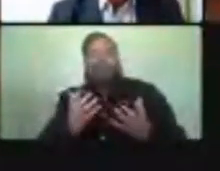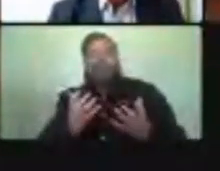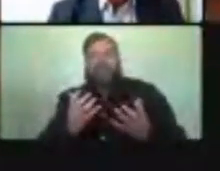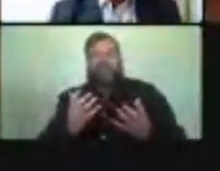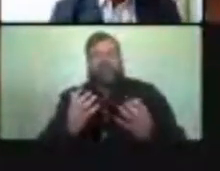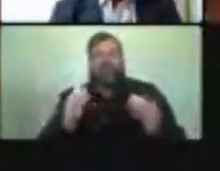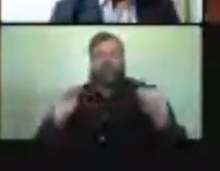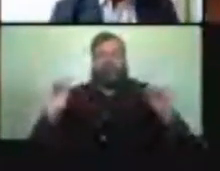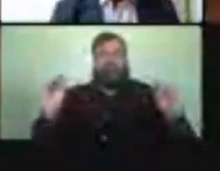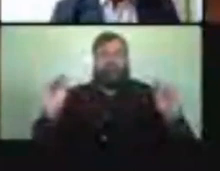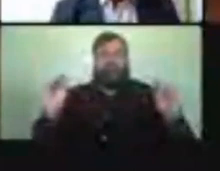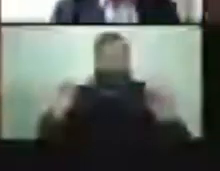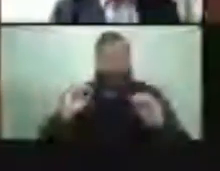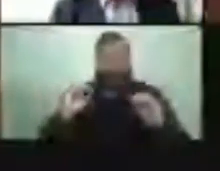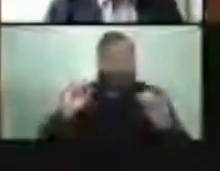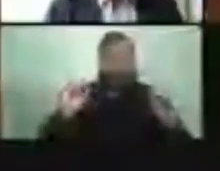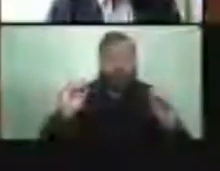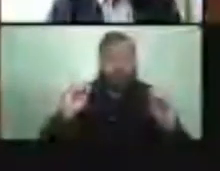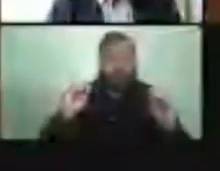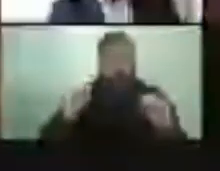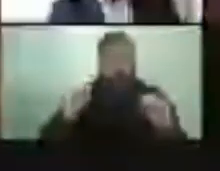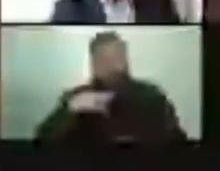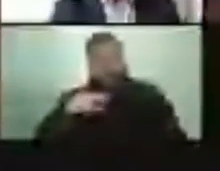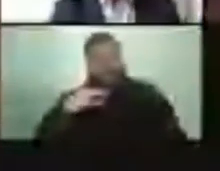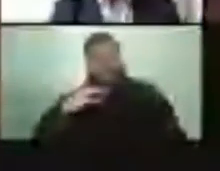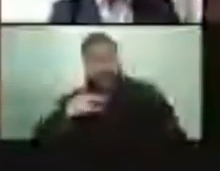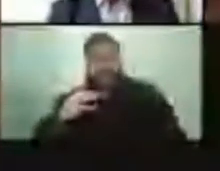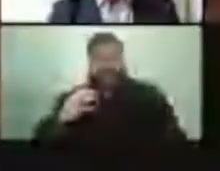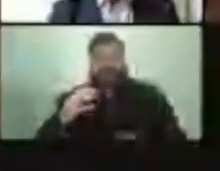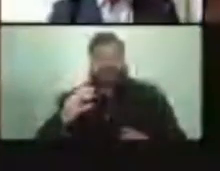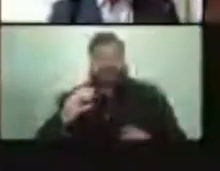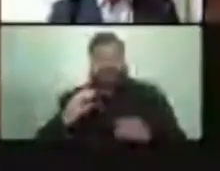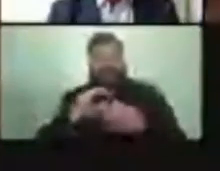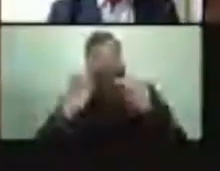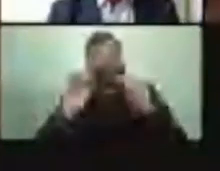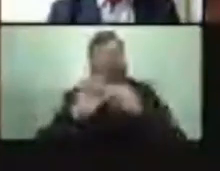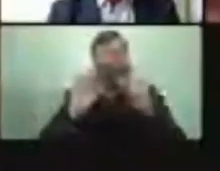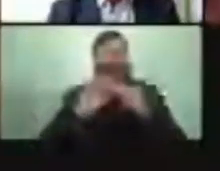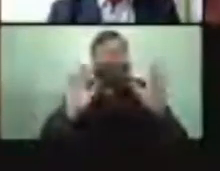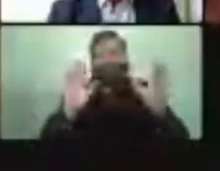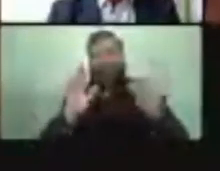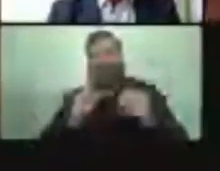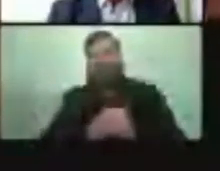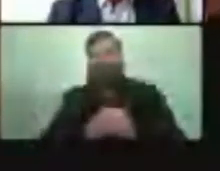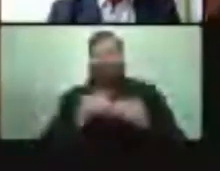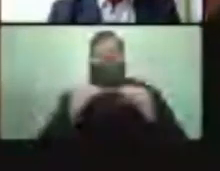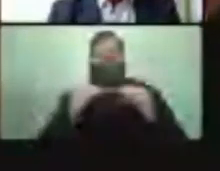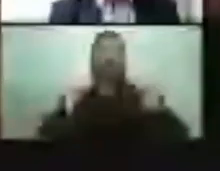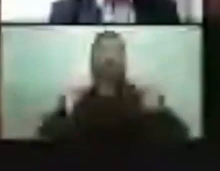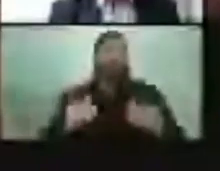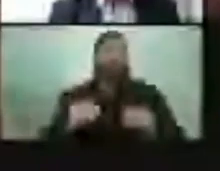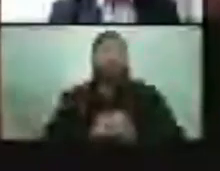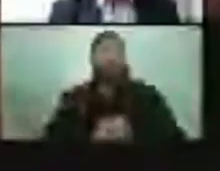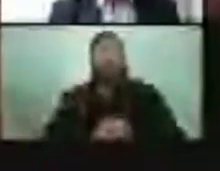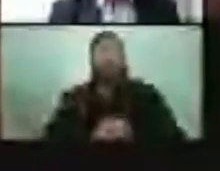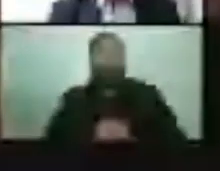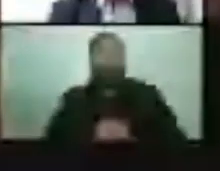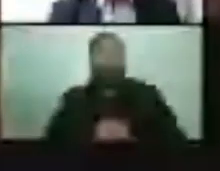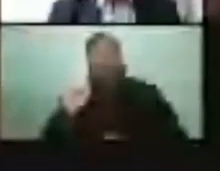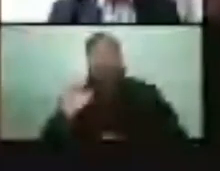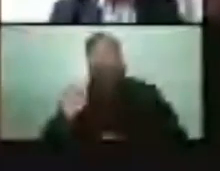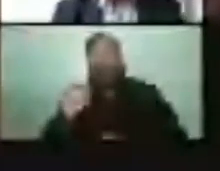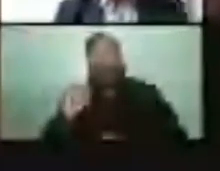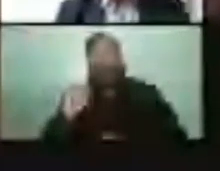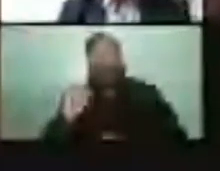tutaendelea na mkutano wetu. Tulipoanza hakukuwa na wazungumzaji ambao walikuwa wameomba kwamba